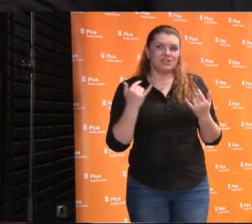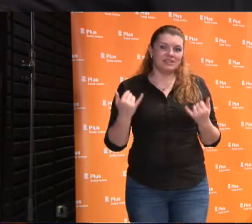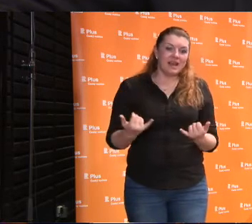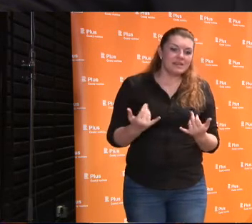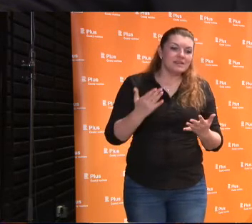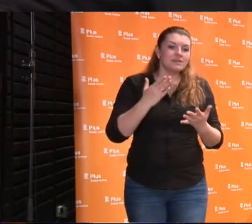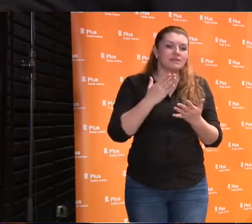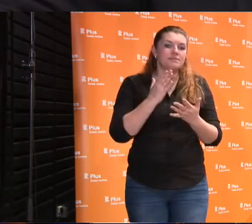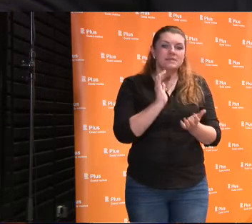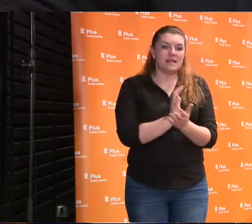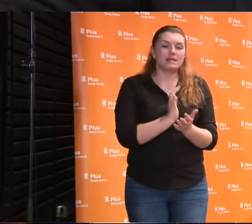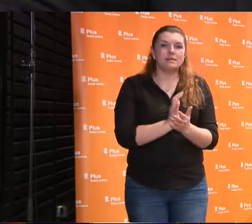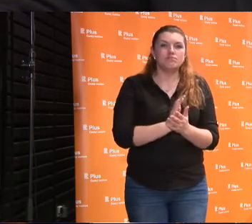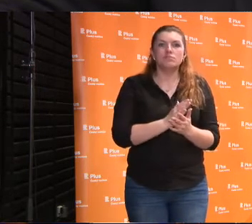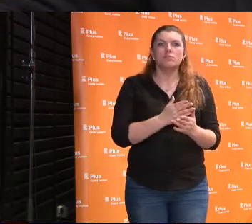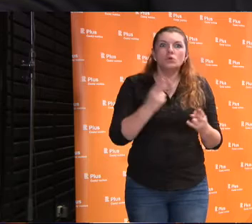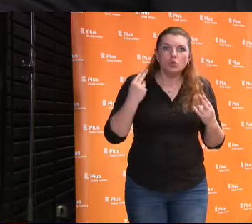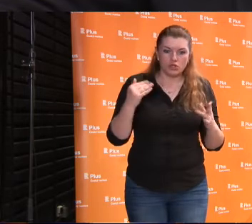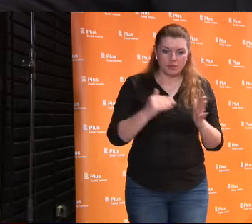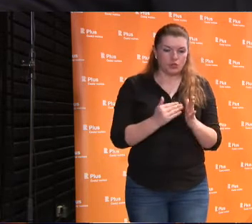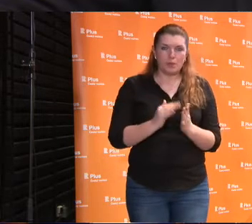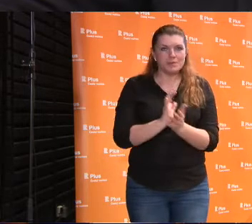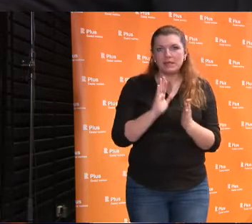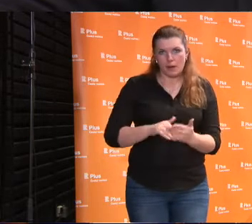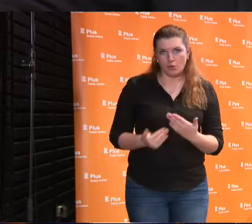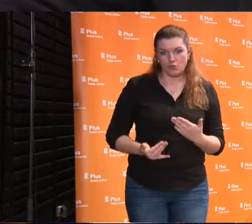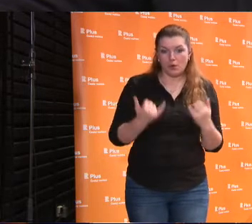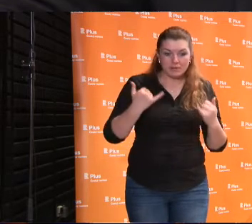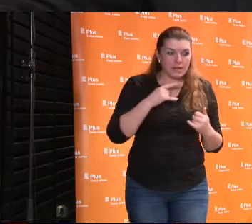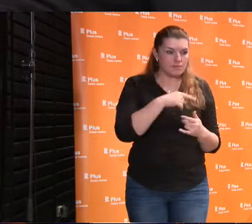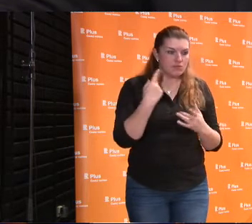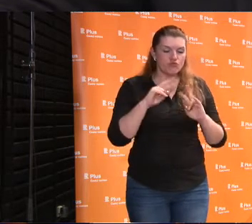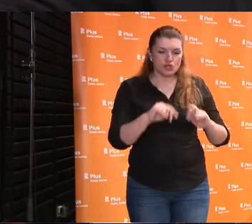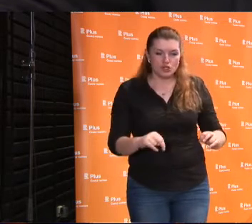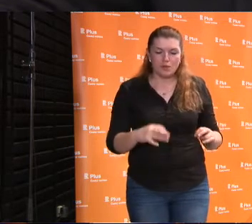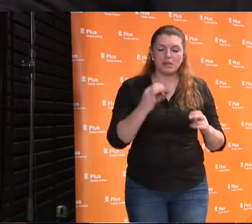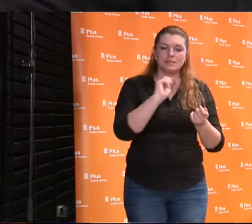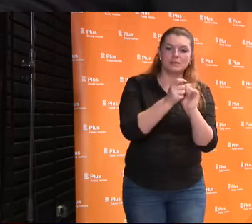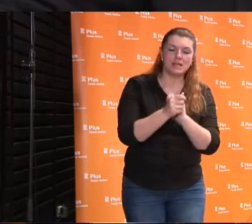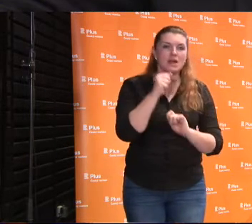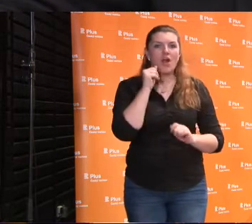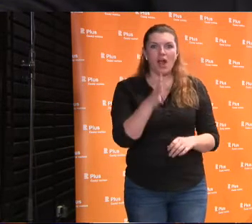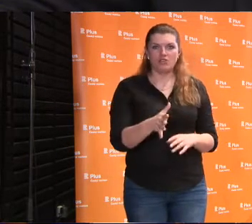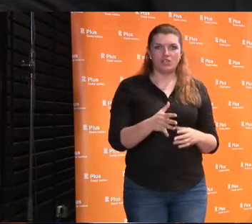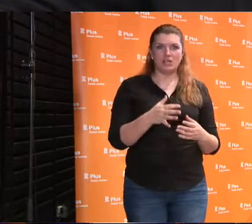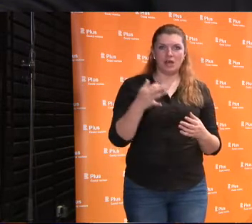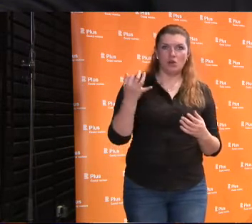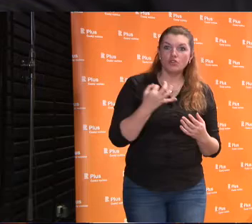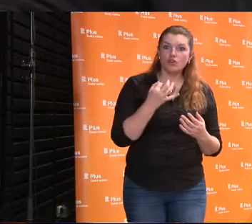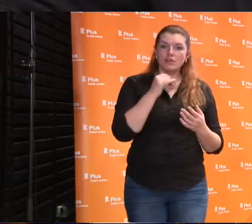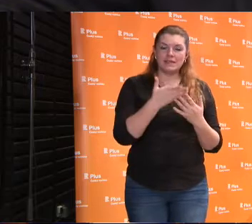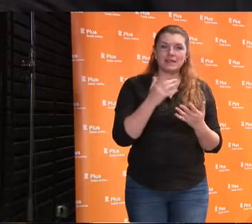co nás až tak nepálí. My se vlastně díváme na ty praktické každodenní změny, které k nám dostanou kvalifikované